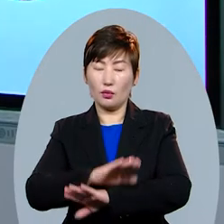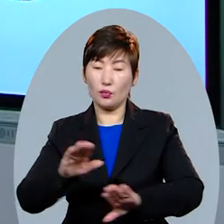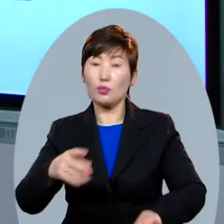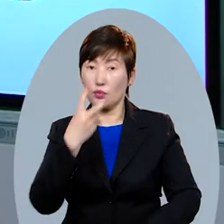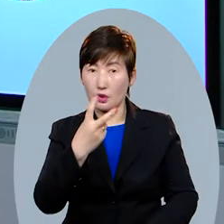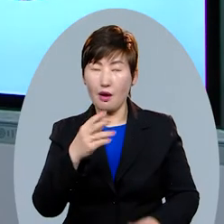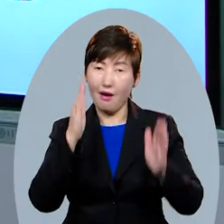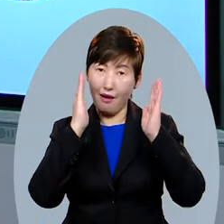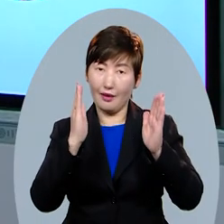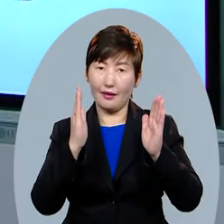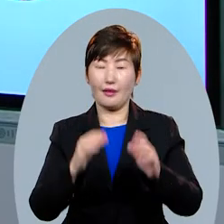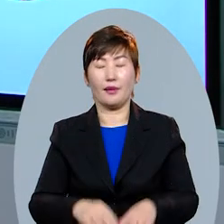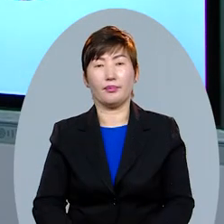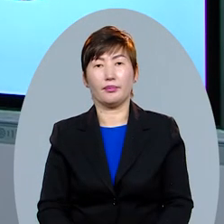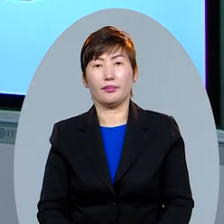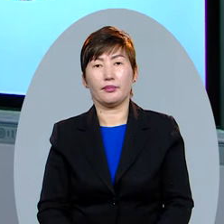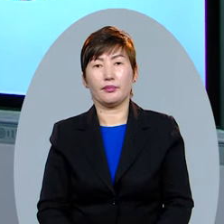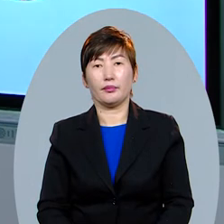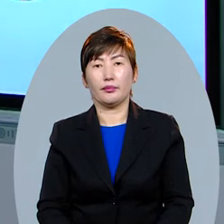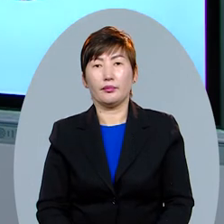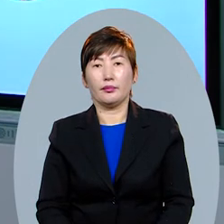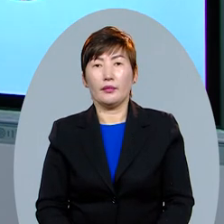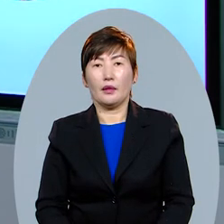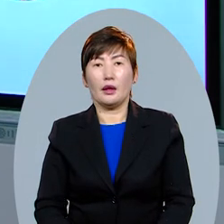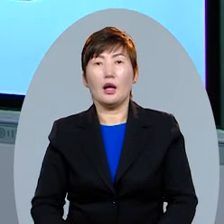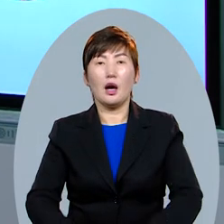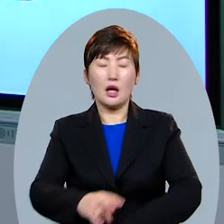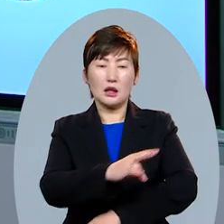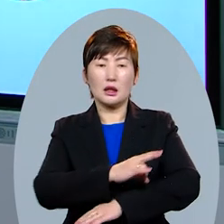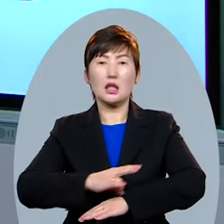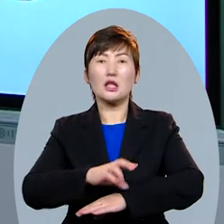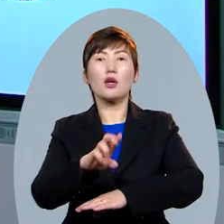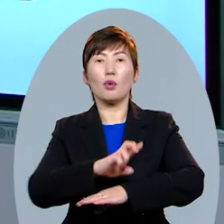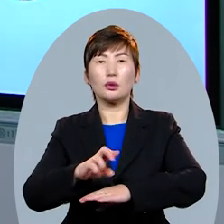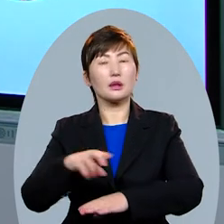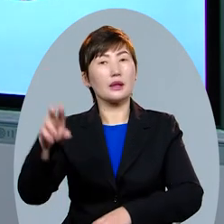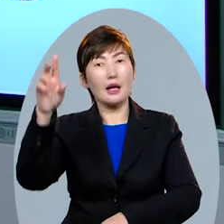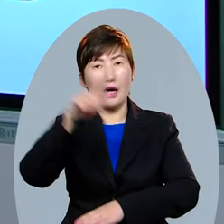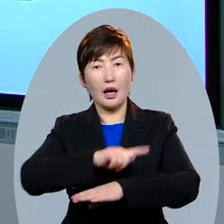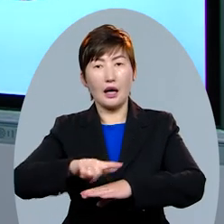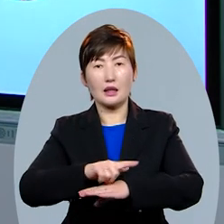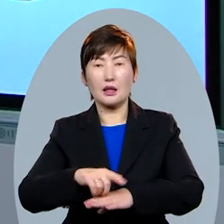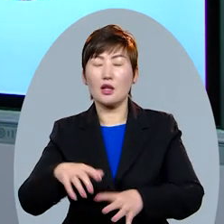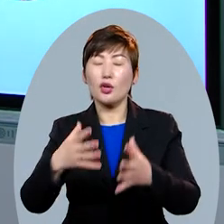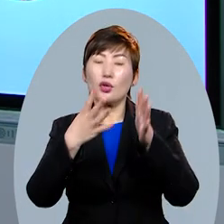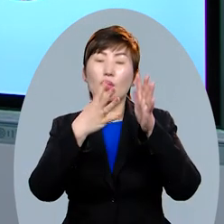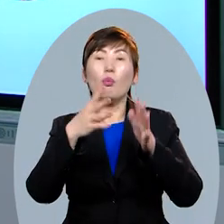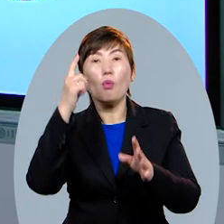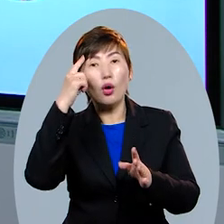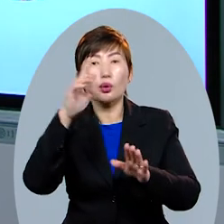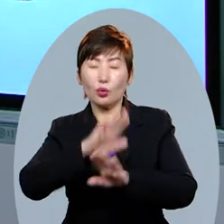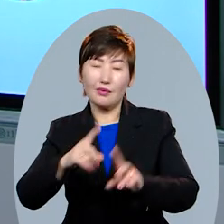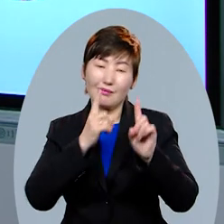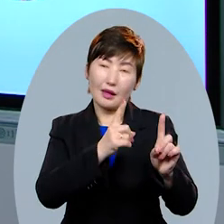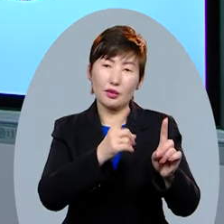За өнөөдрийн багшийнхаа хичээлийг хүүхдүүд үзчихвэл анхаарлаа наашаа хандуулаарай. Нийслэлийн боловсролын газраас гаргасан Монгол